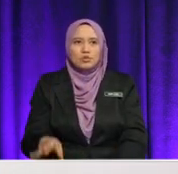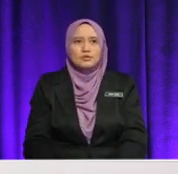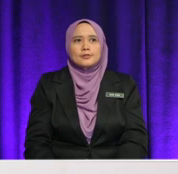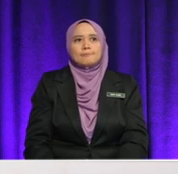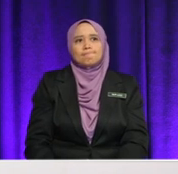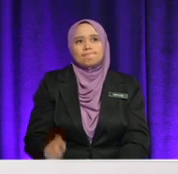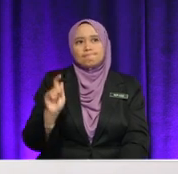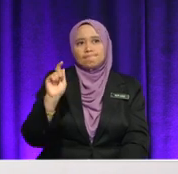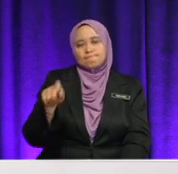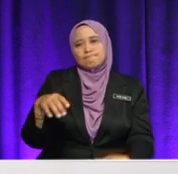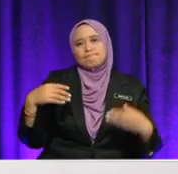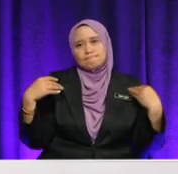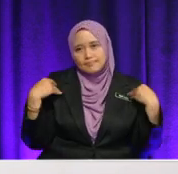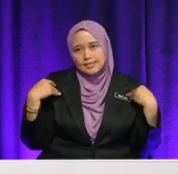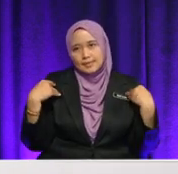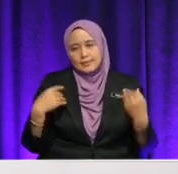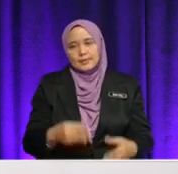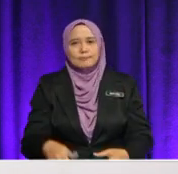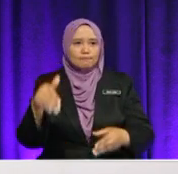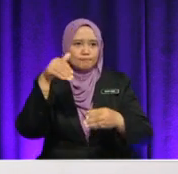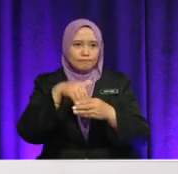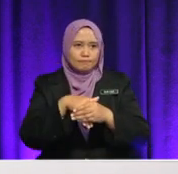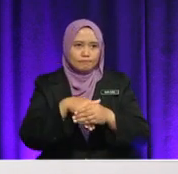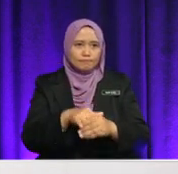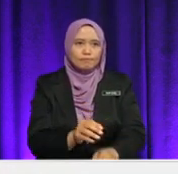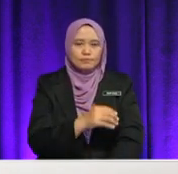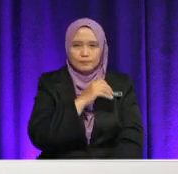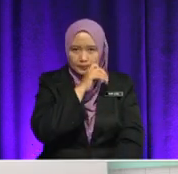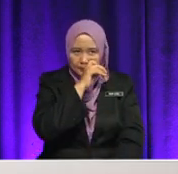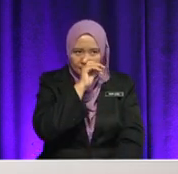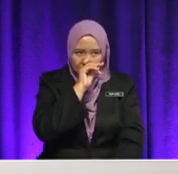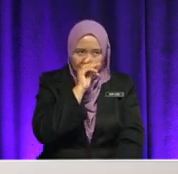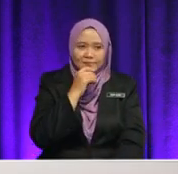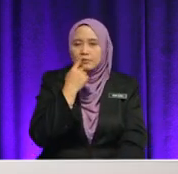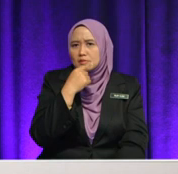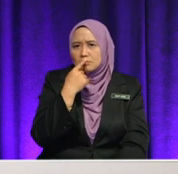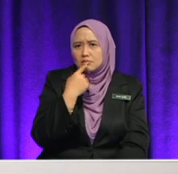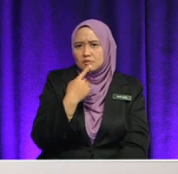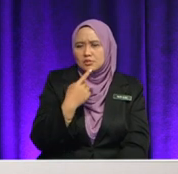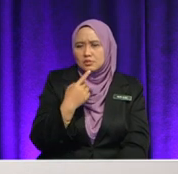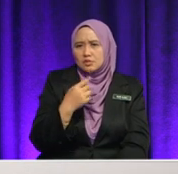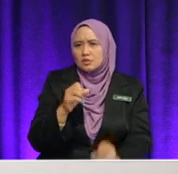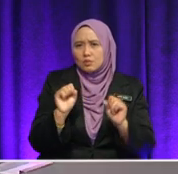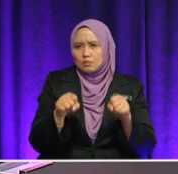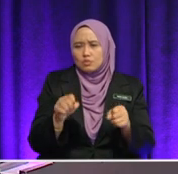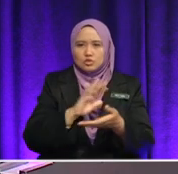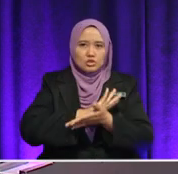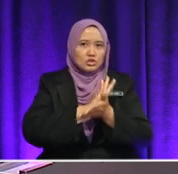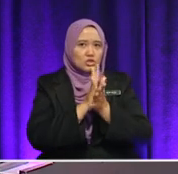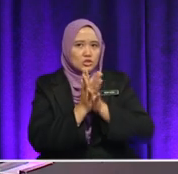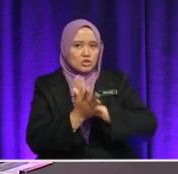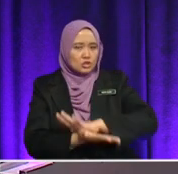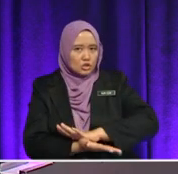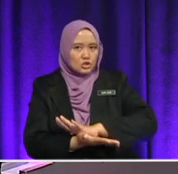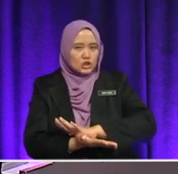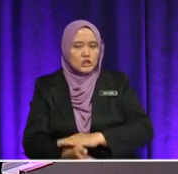jadi tambahan dalam langkah 3 Siapa yang boleh menjadi pengundi Apakah syarat untuk